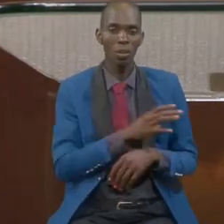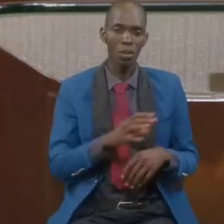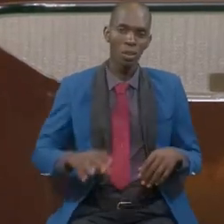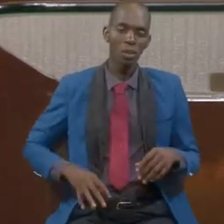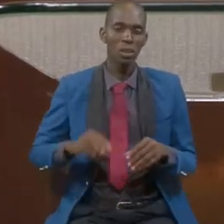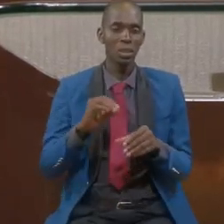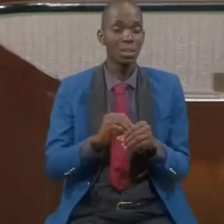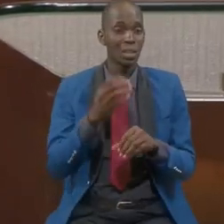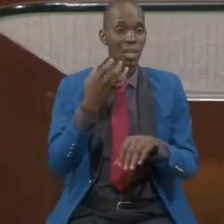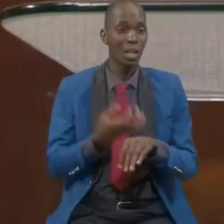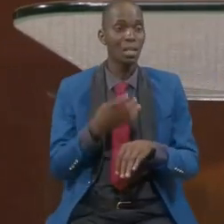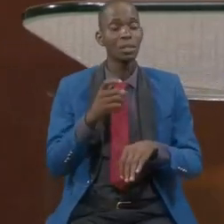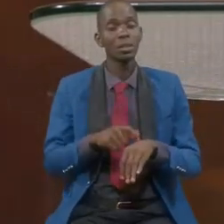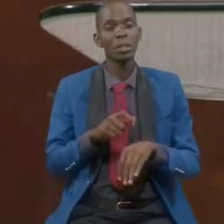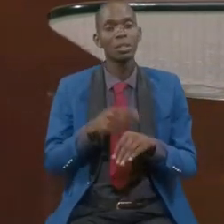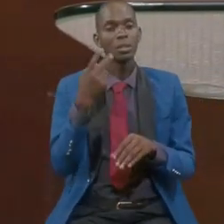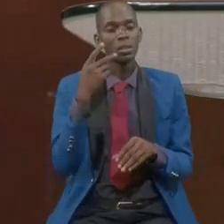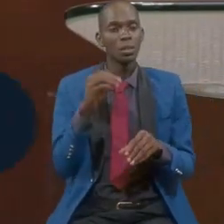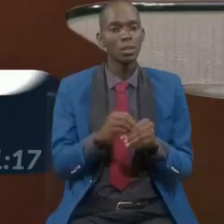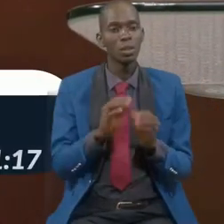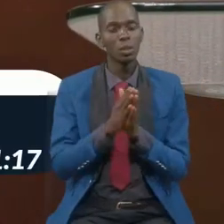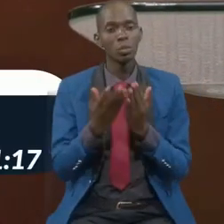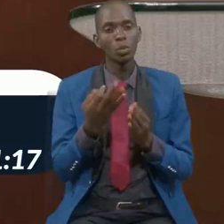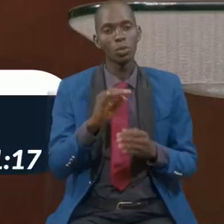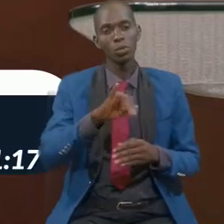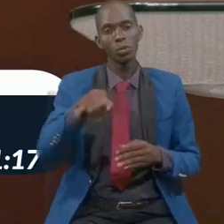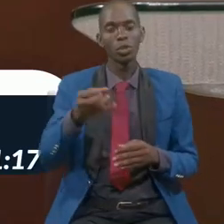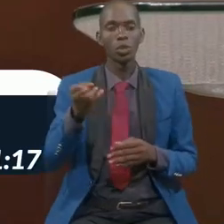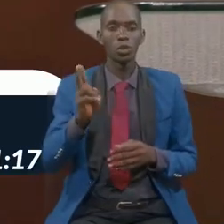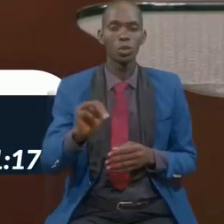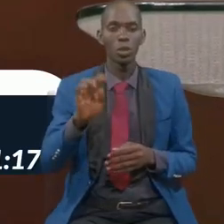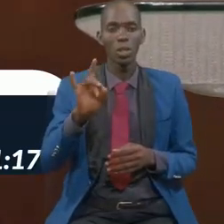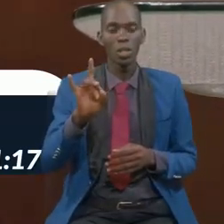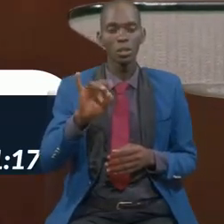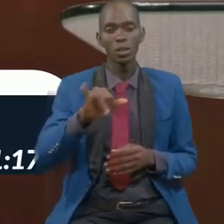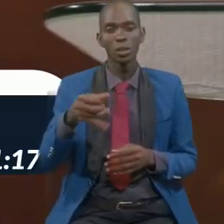en temps difficile. Nous allons à Jean chapitre 8,